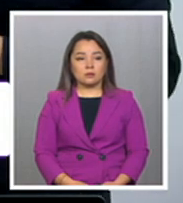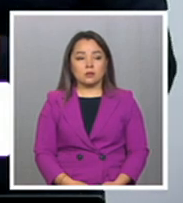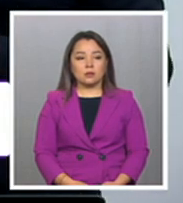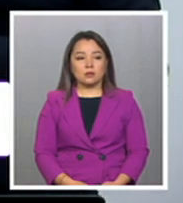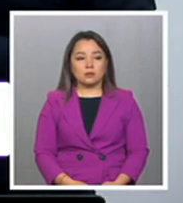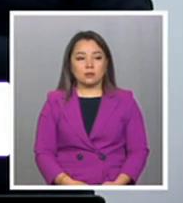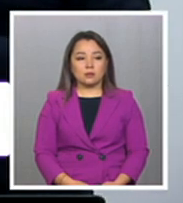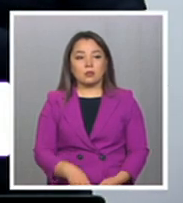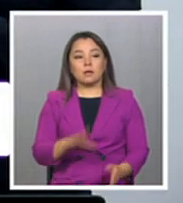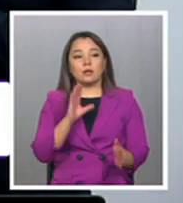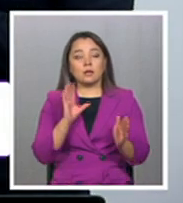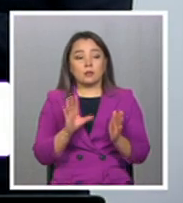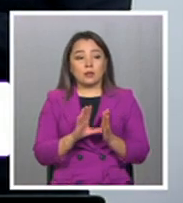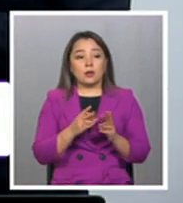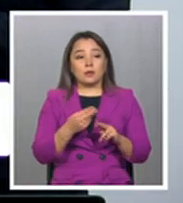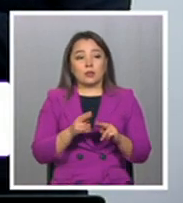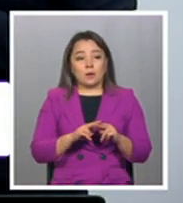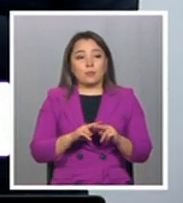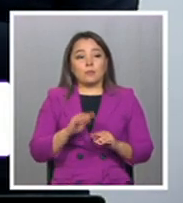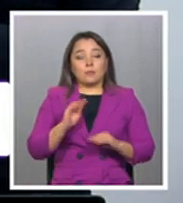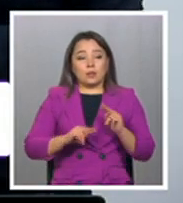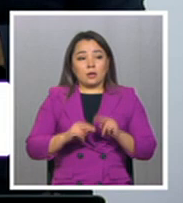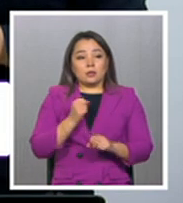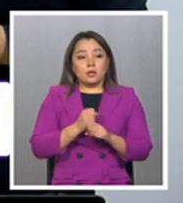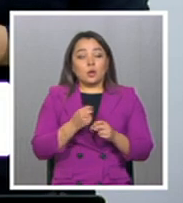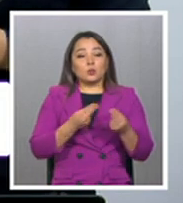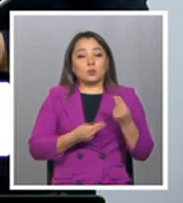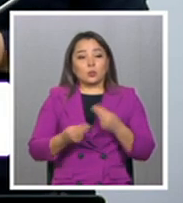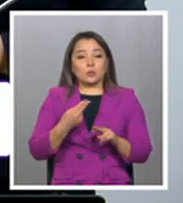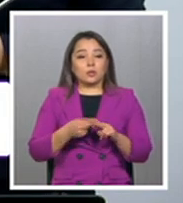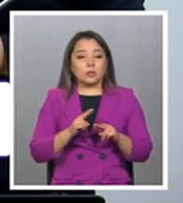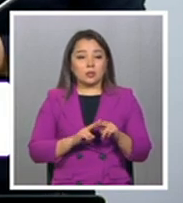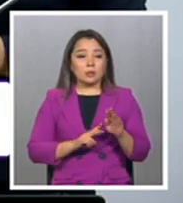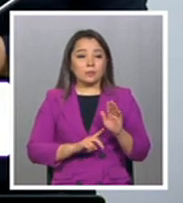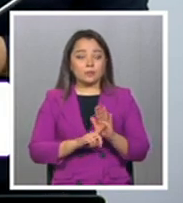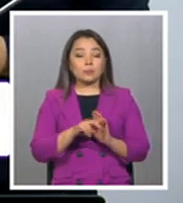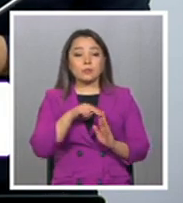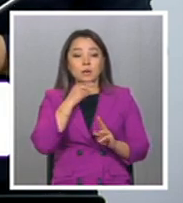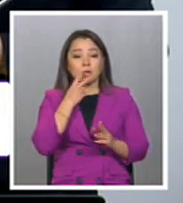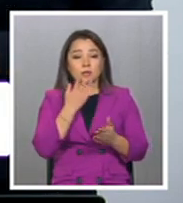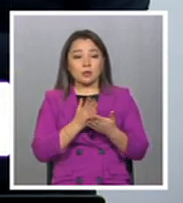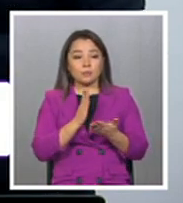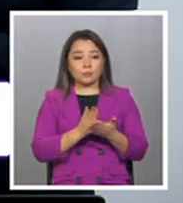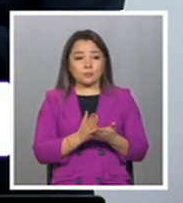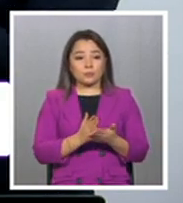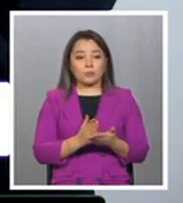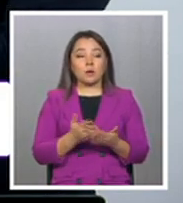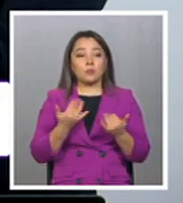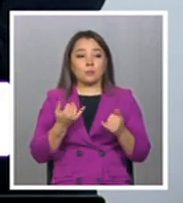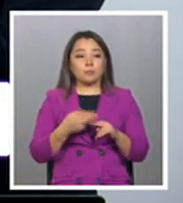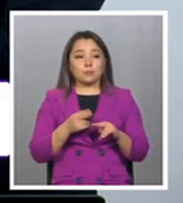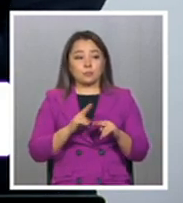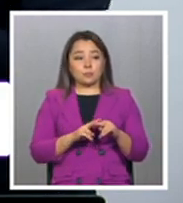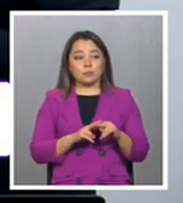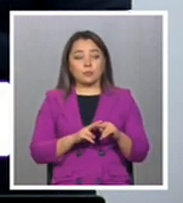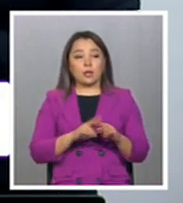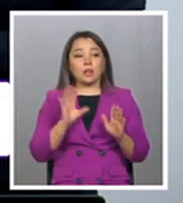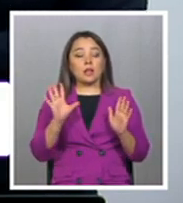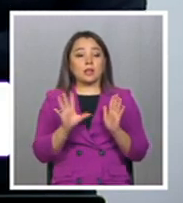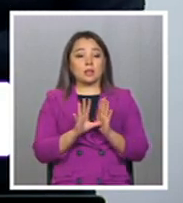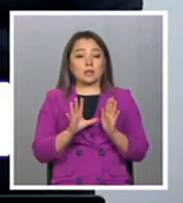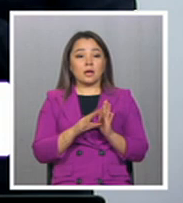Балалар, нысандағы берілген суретке мұқият қарасақ. Яғни,